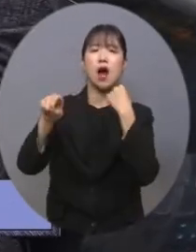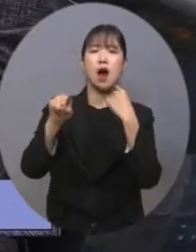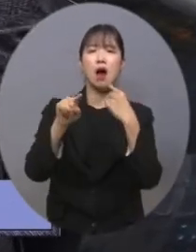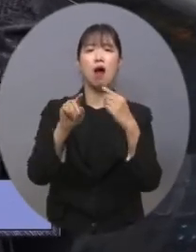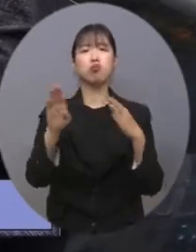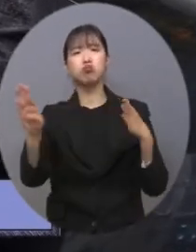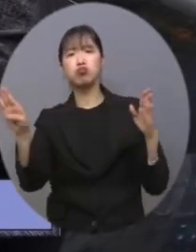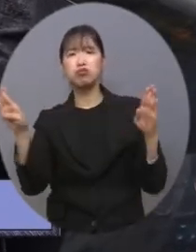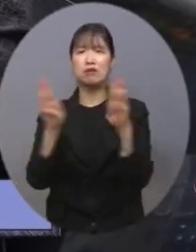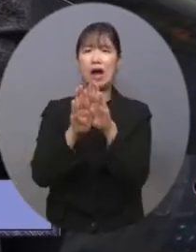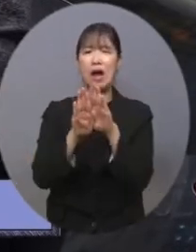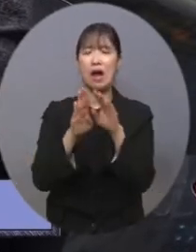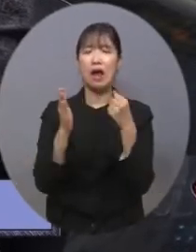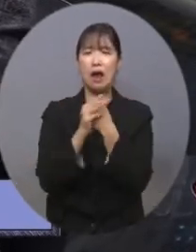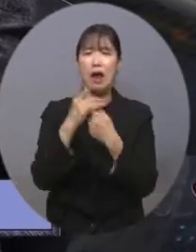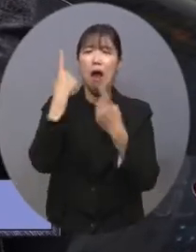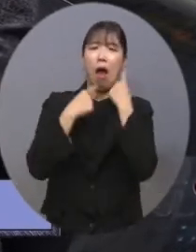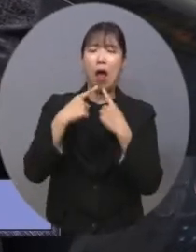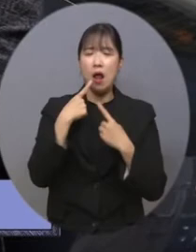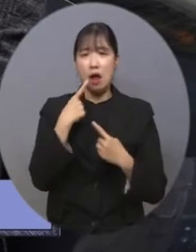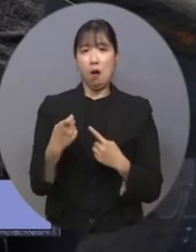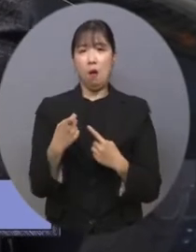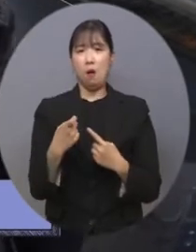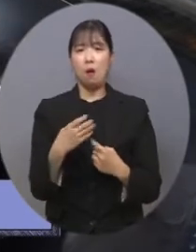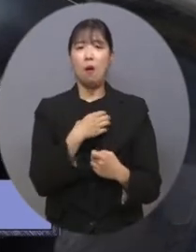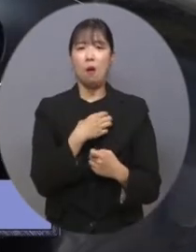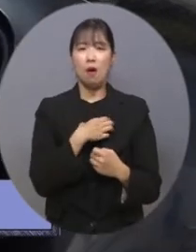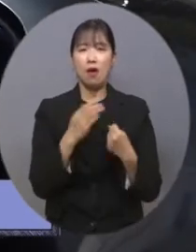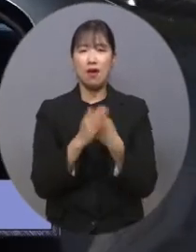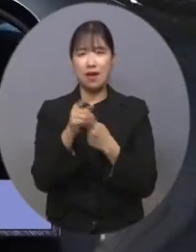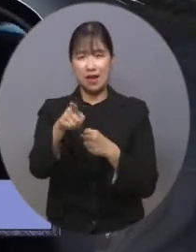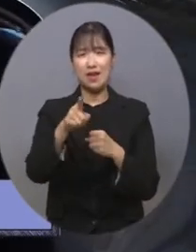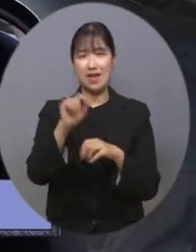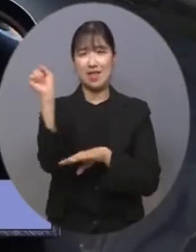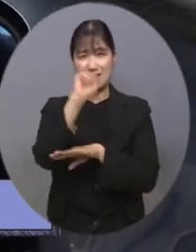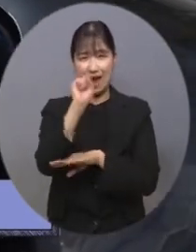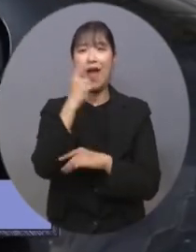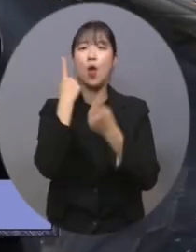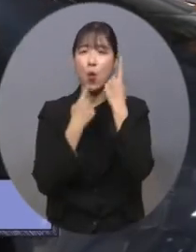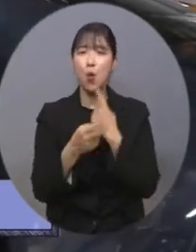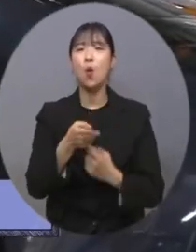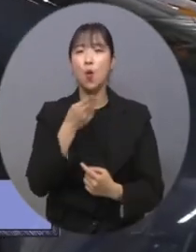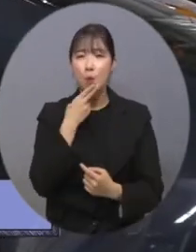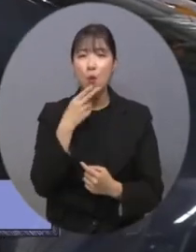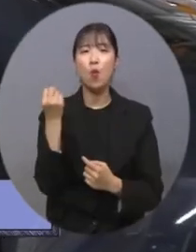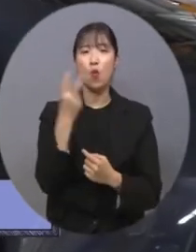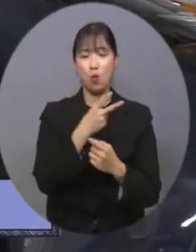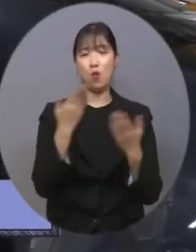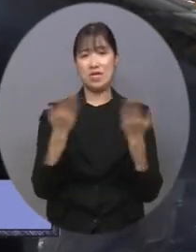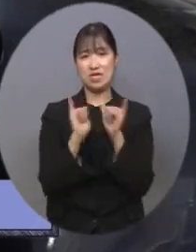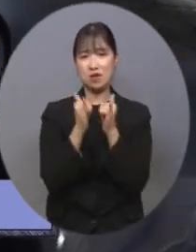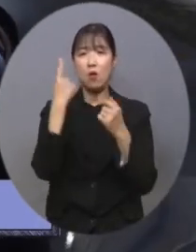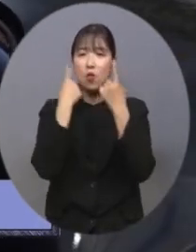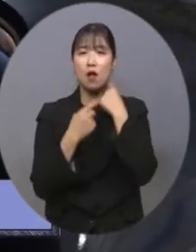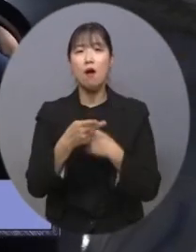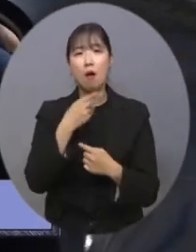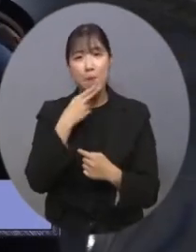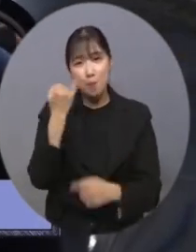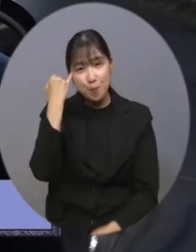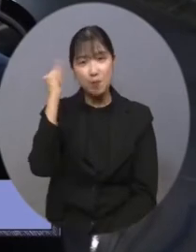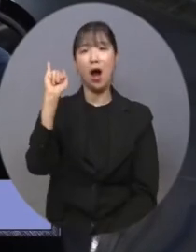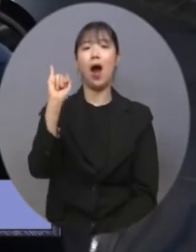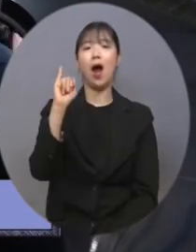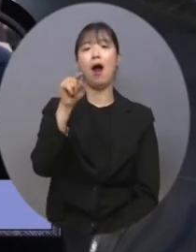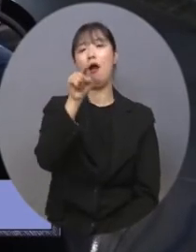닫다가 다칠 뻔한 적이 있었어요. 그래서 차는 손상을 안 되게 하고. 직원들 안 다치게 하려고 여기서 아이디어가